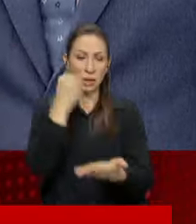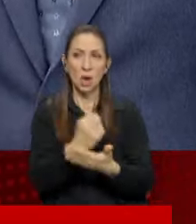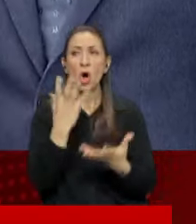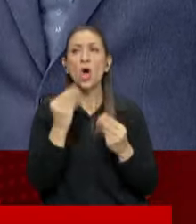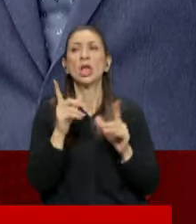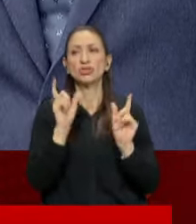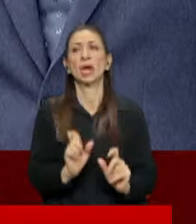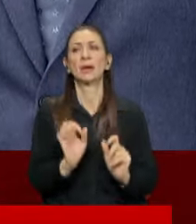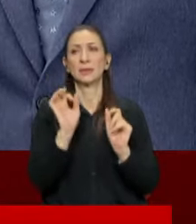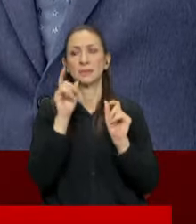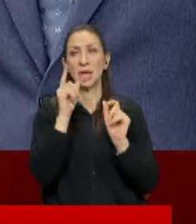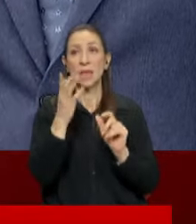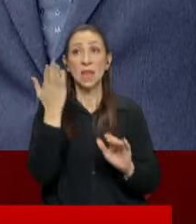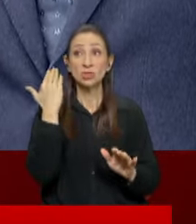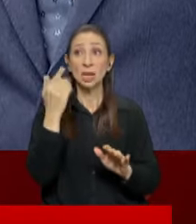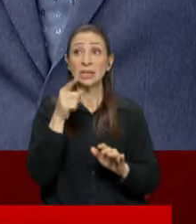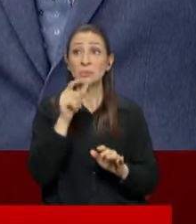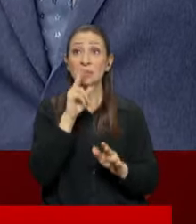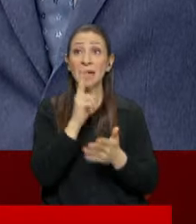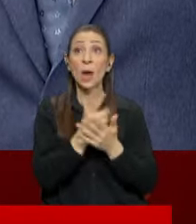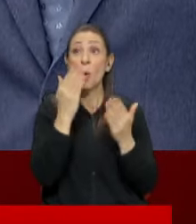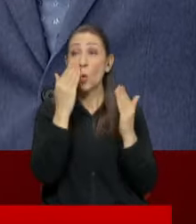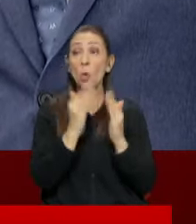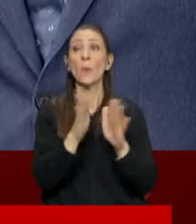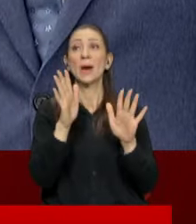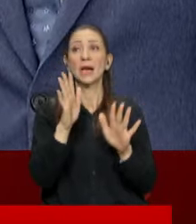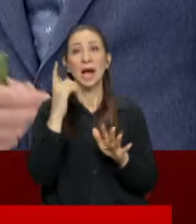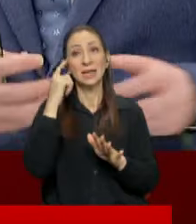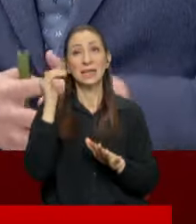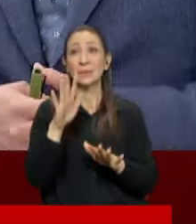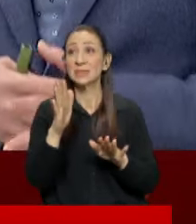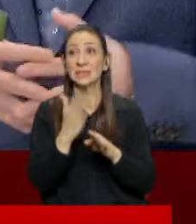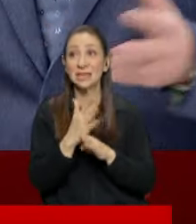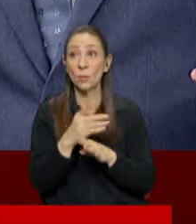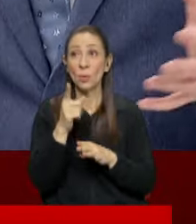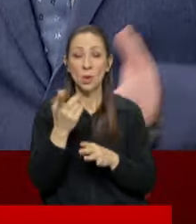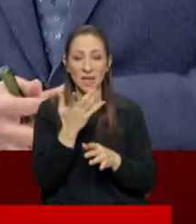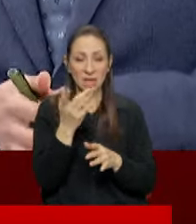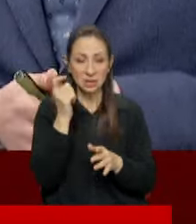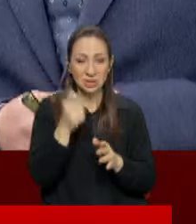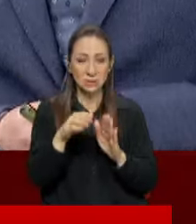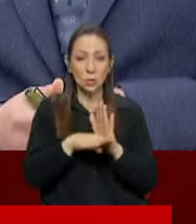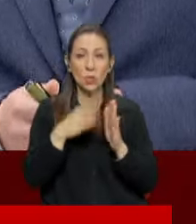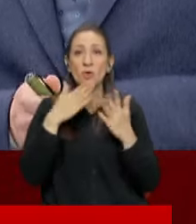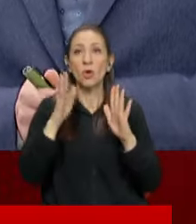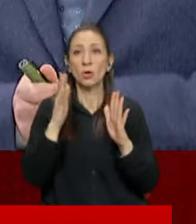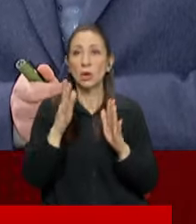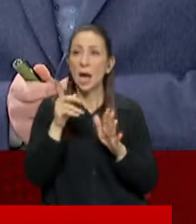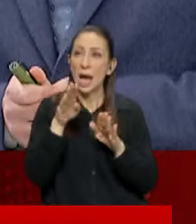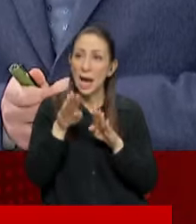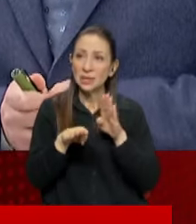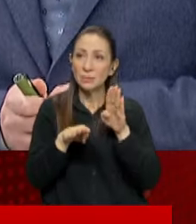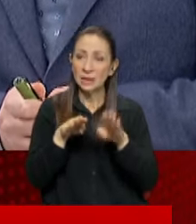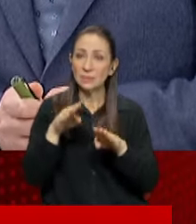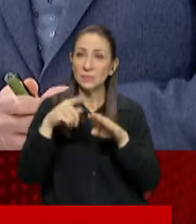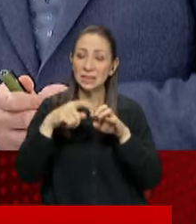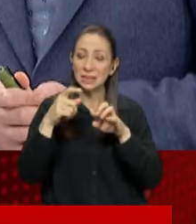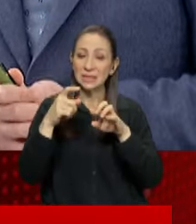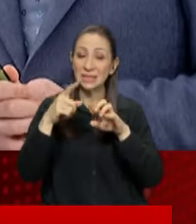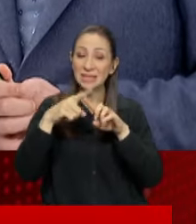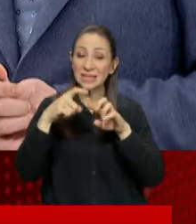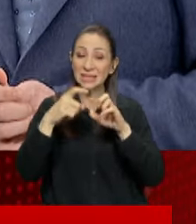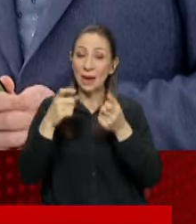dedi. Daha önce de söyledik, hiç kimsenin de bu karara uymamak aklına gelmez. Çünkü böyle bir teamül yoktur dünyada. Peki o zaman adım adım Trump ne